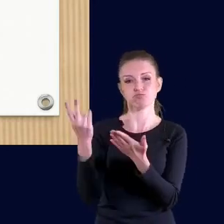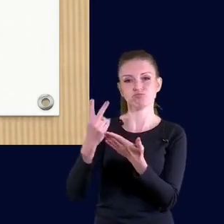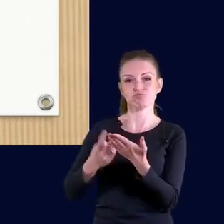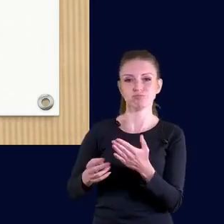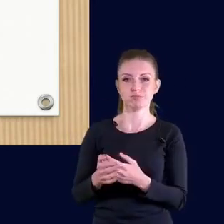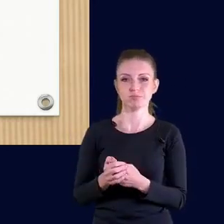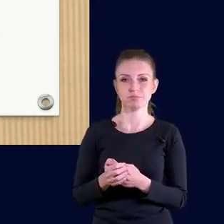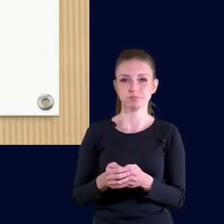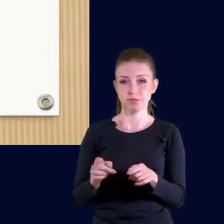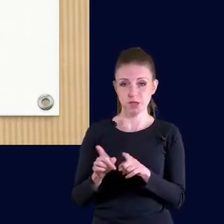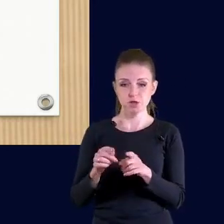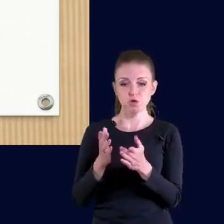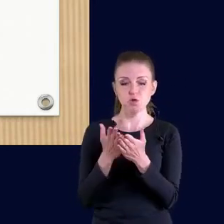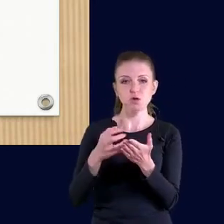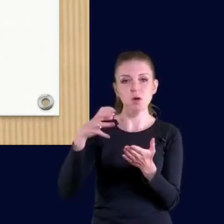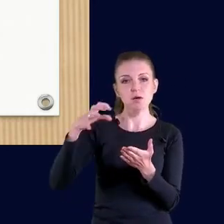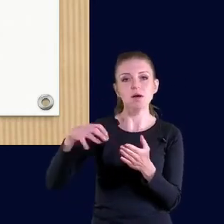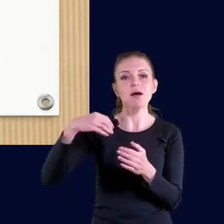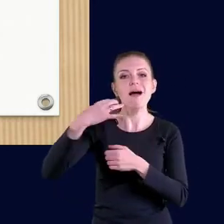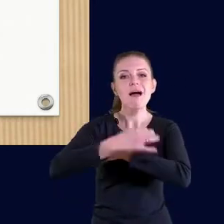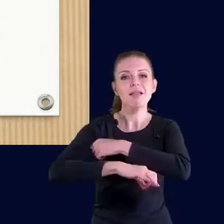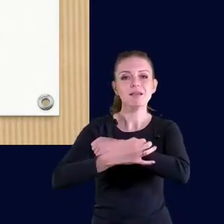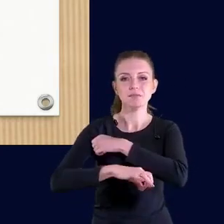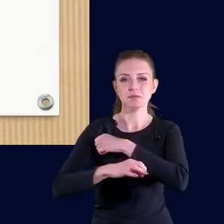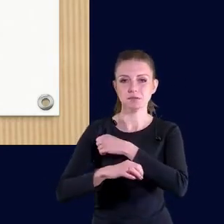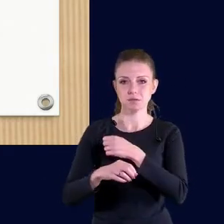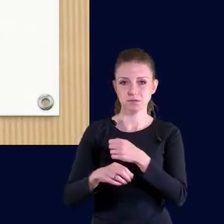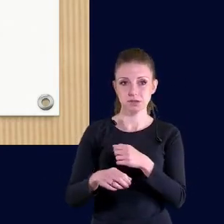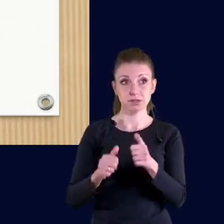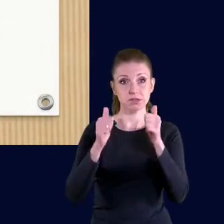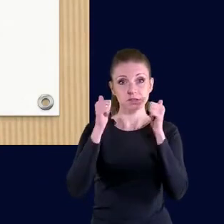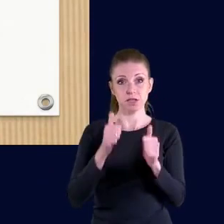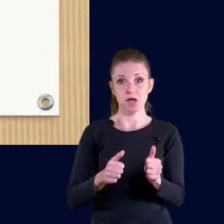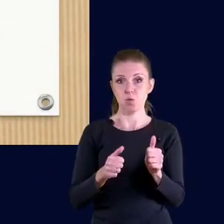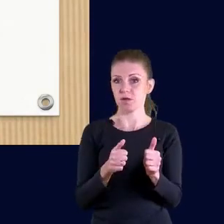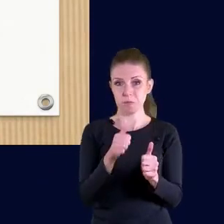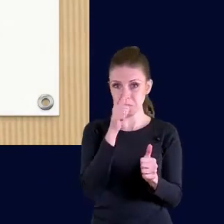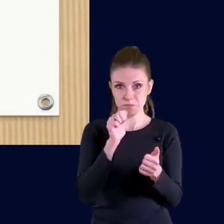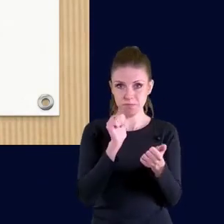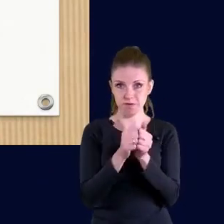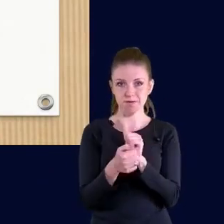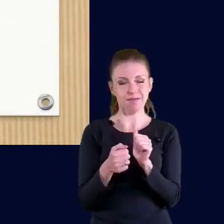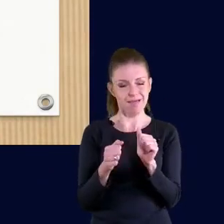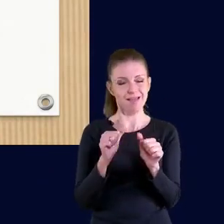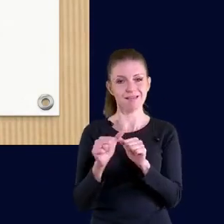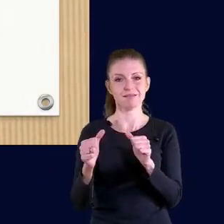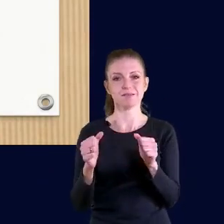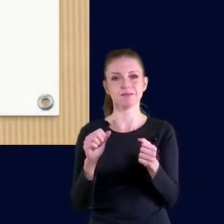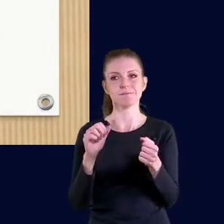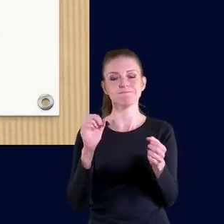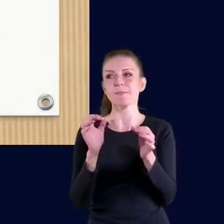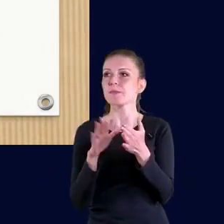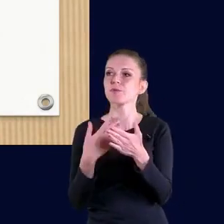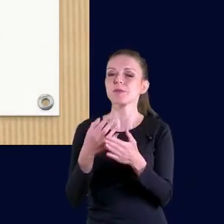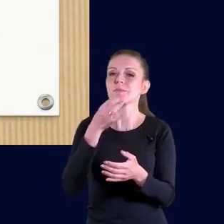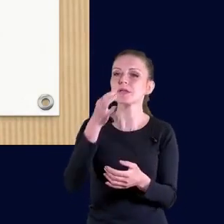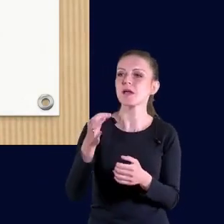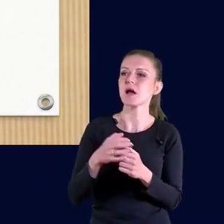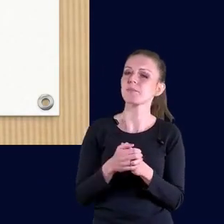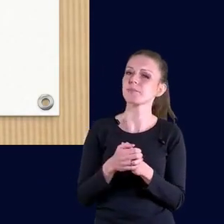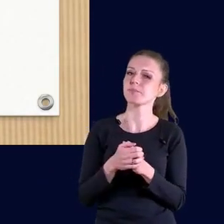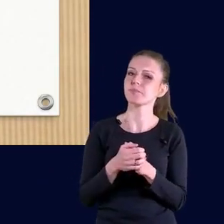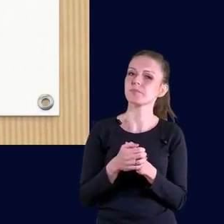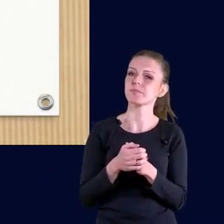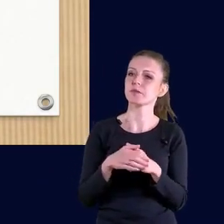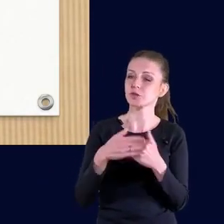to nie jest stricte Canon podstawowych lektur to są również zapytania w stylu